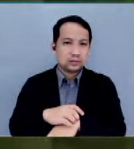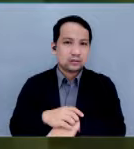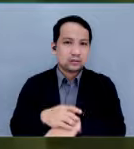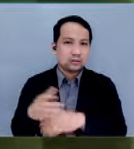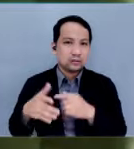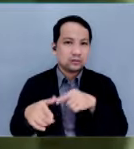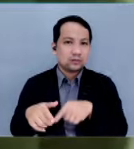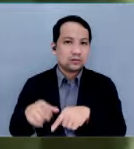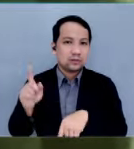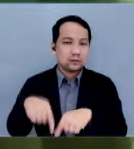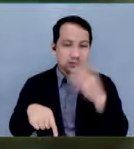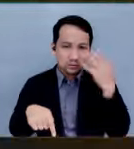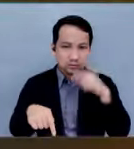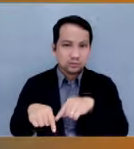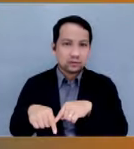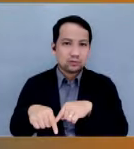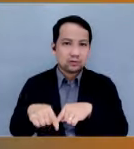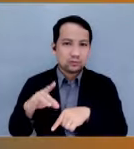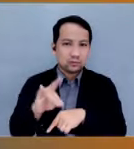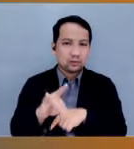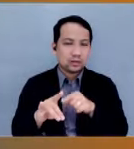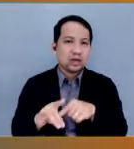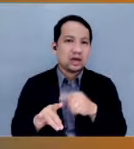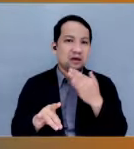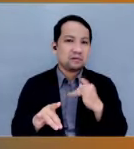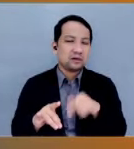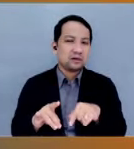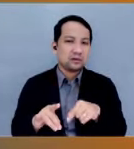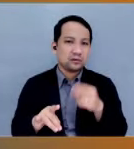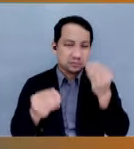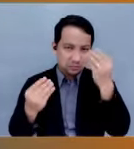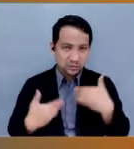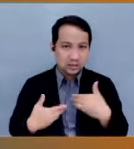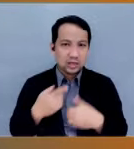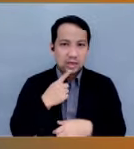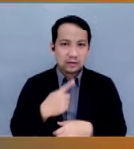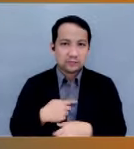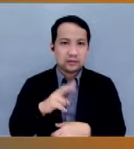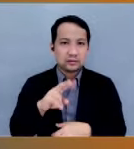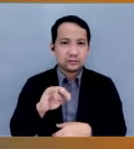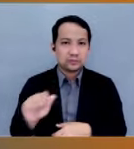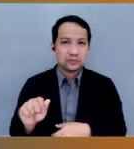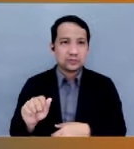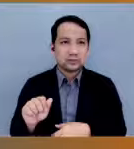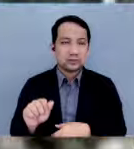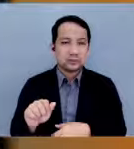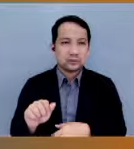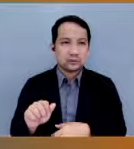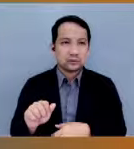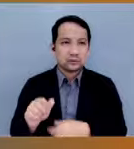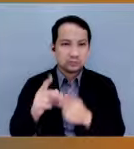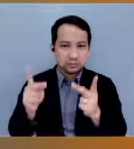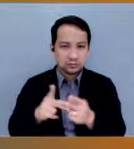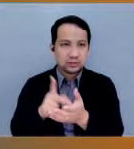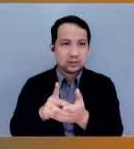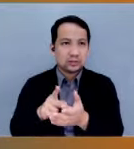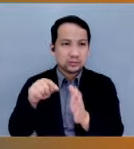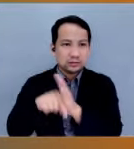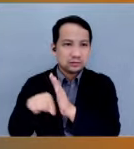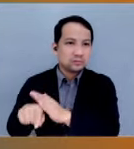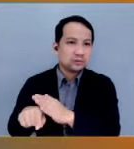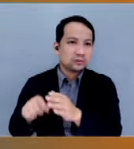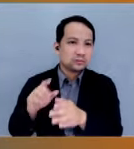sa saril yung aso. May nakarating ding impormasyon kay Vina na kataya ng aso ang naturang lugar. Bagay na